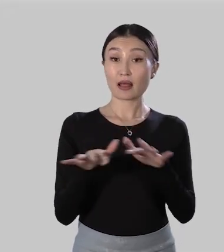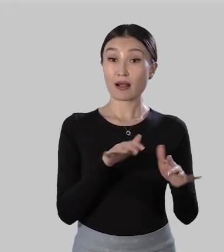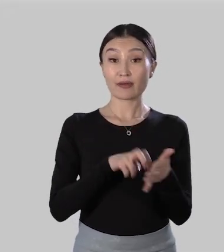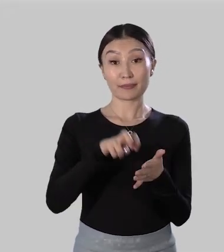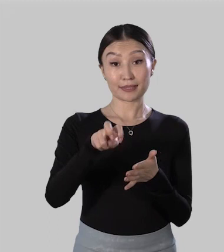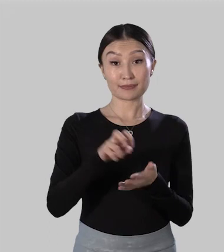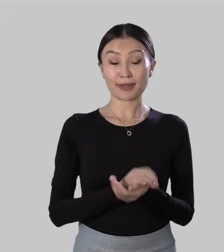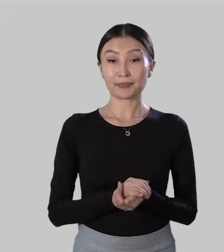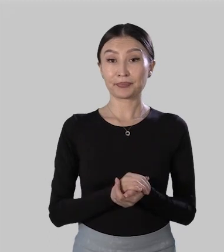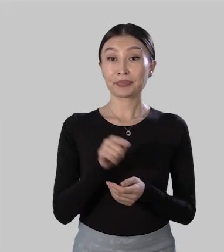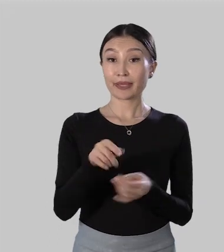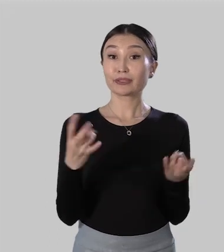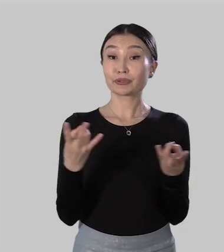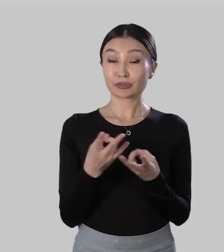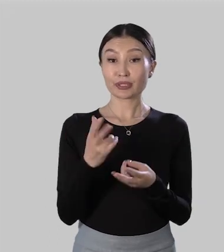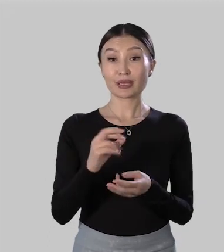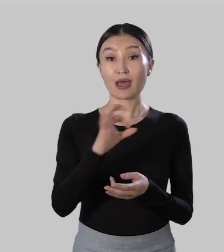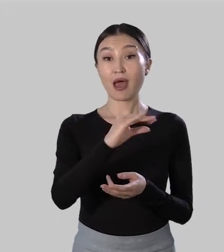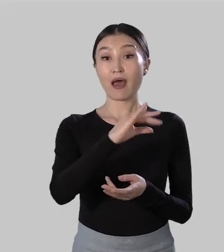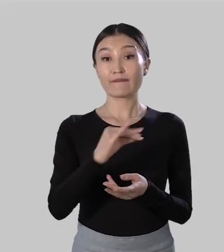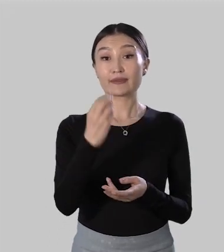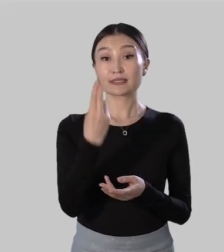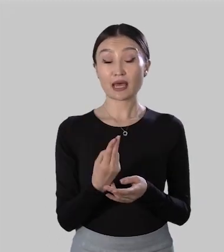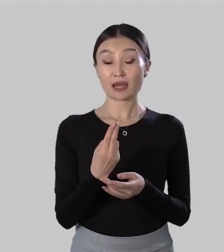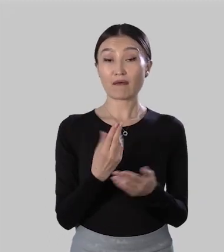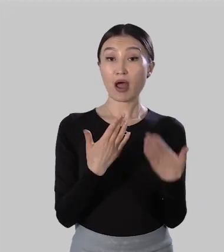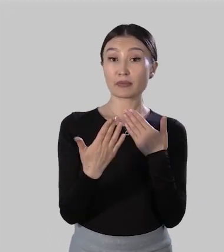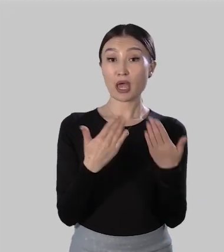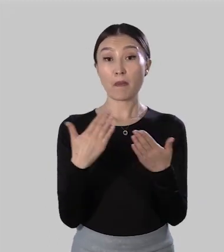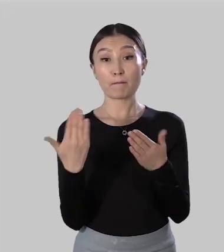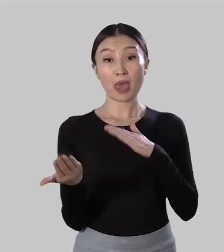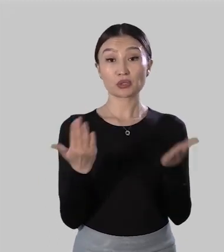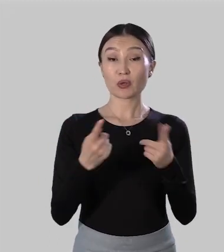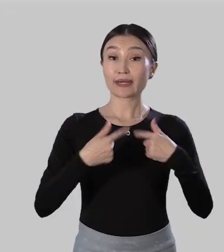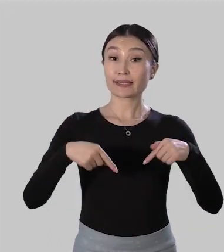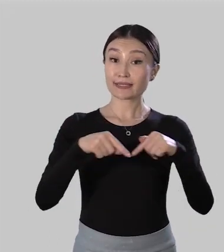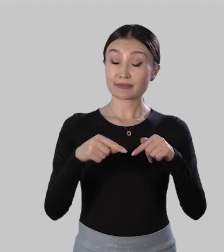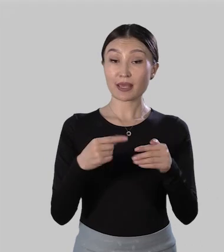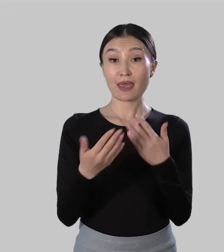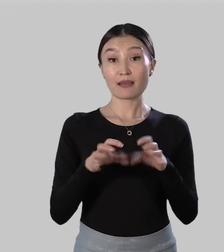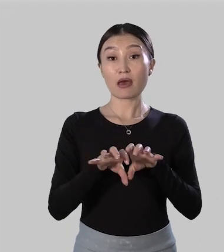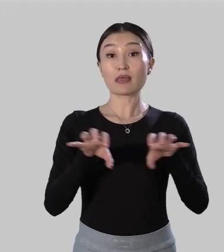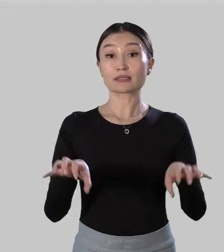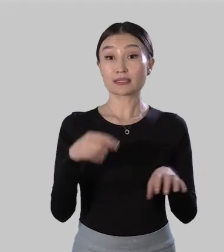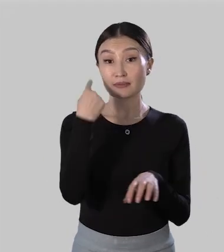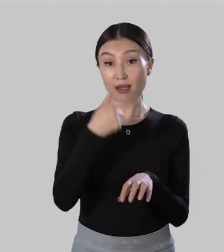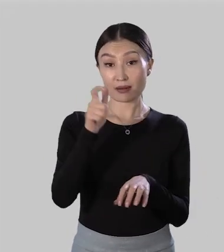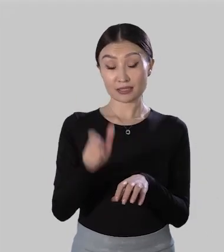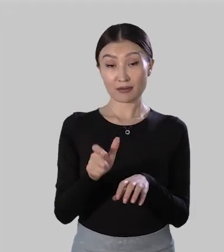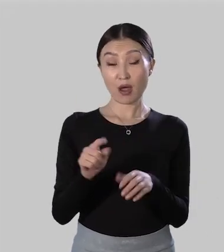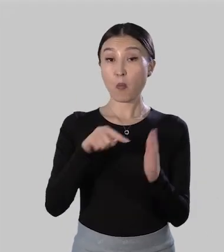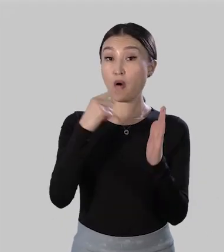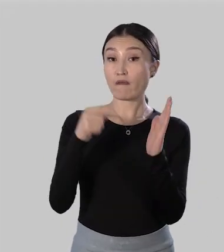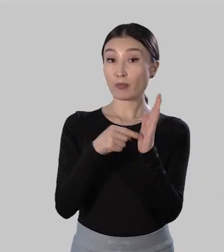письма. Они нужны для официального общения между организациями или должностными лицами по